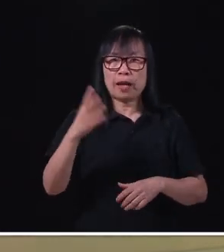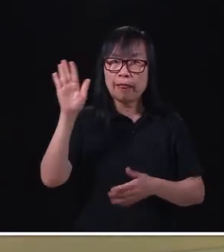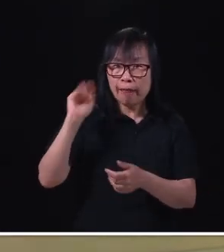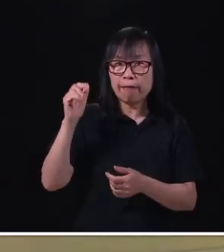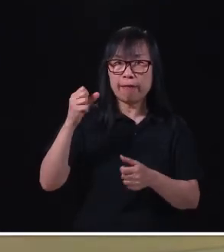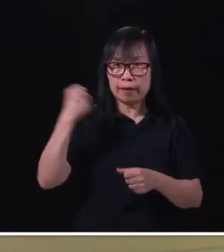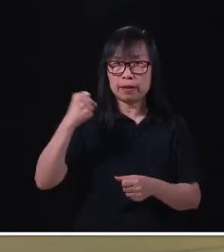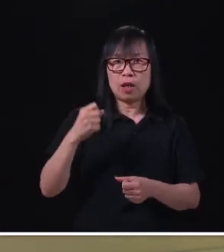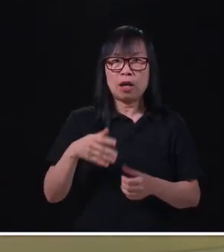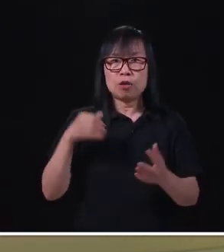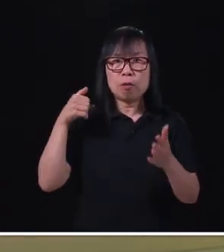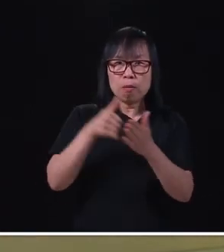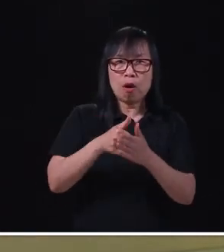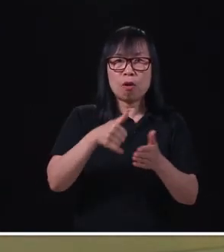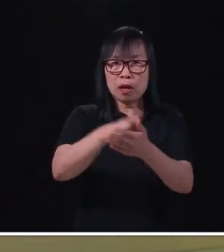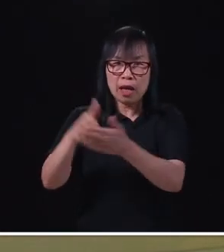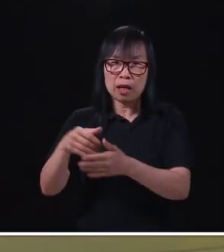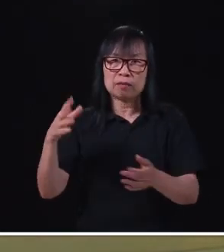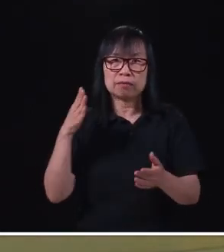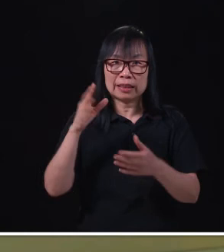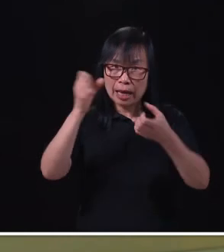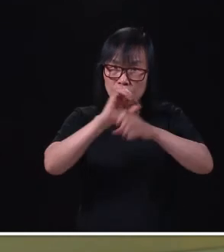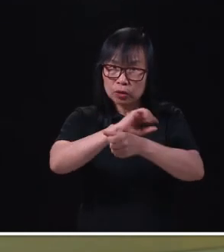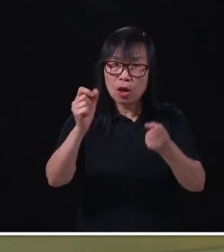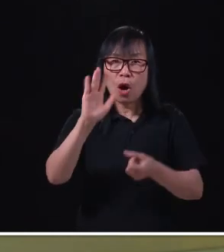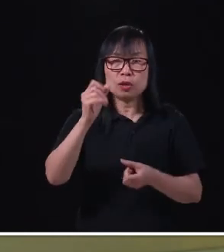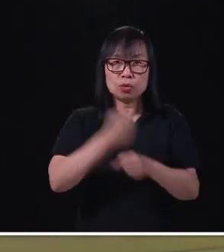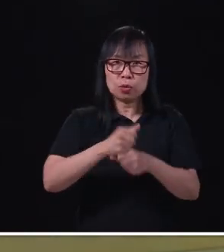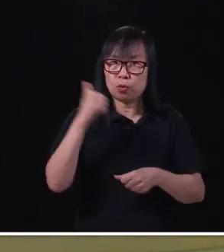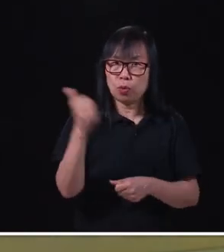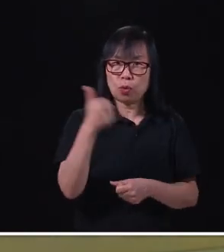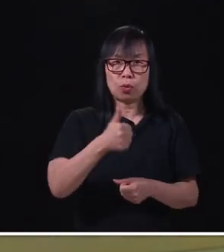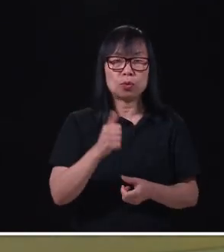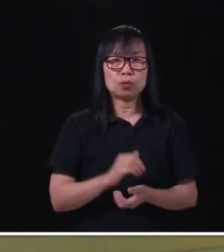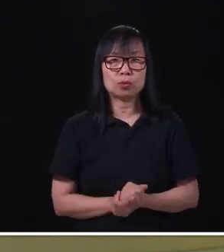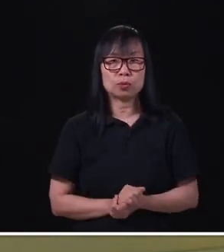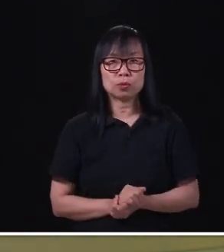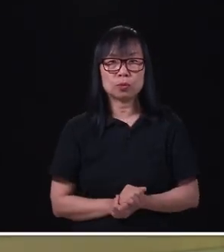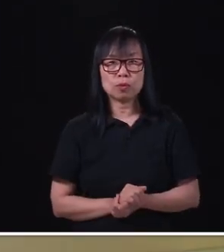力，去面对重重困难，继续坚持下去，做到最好。